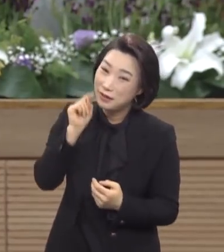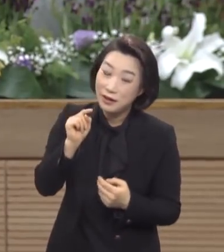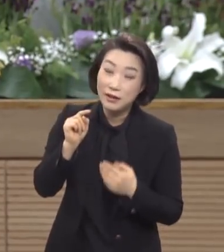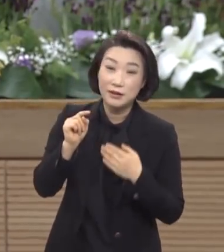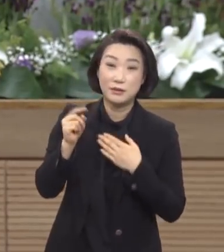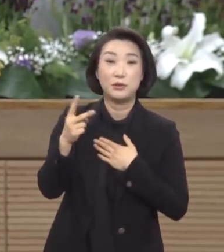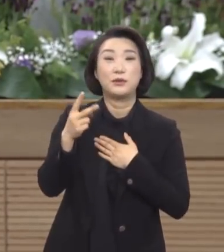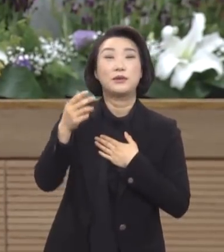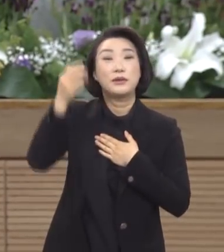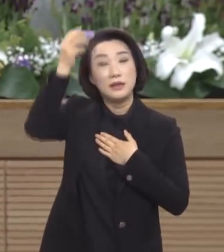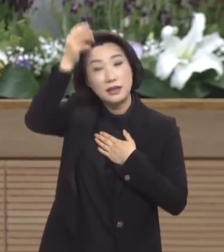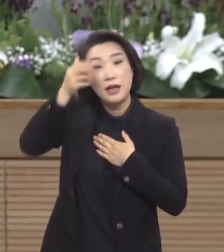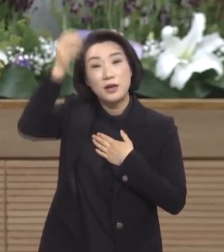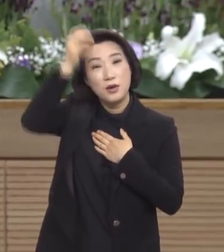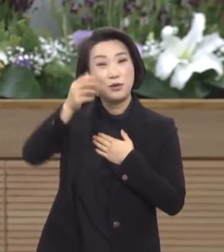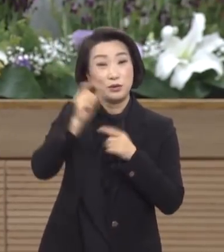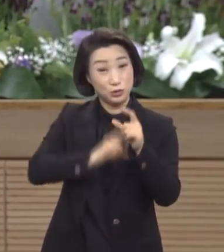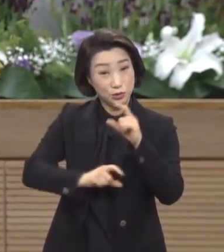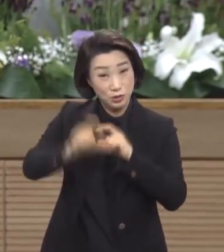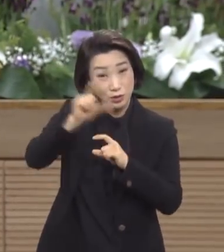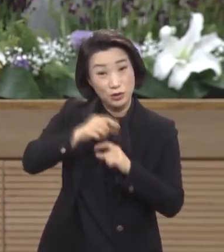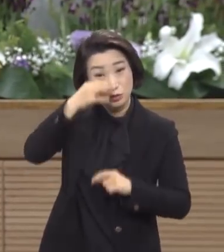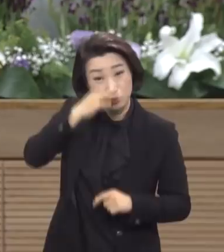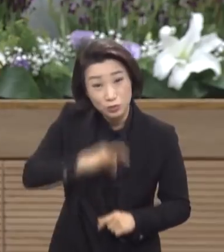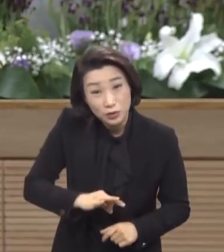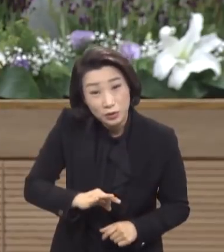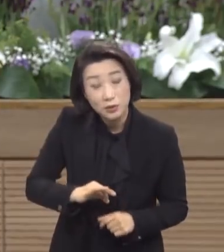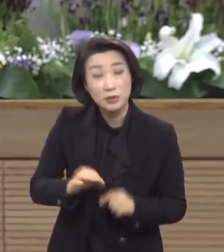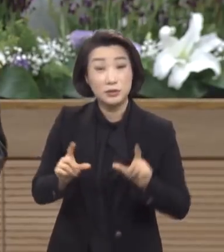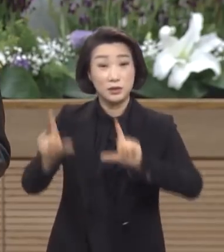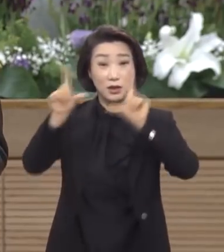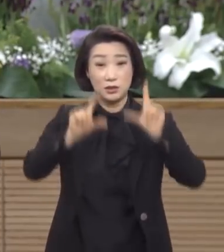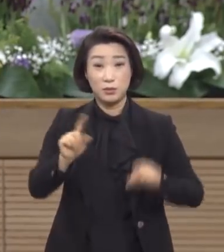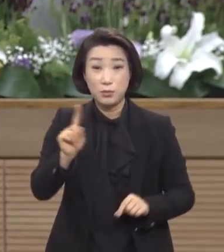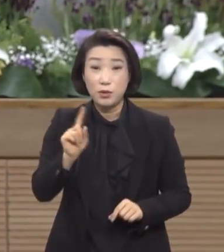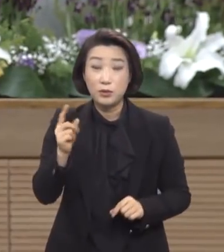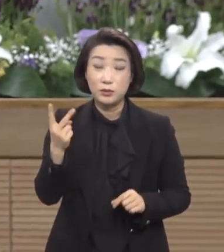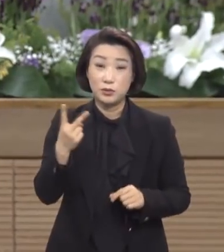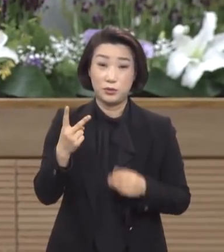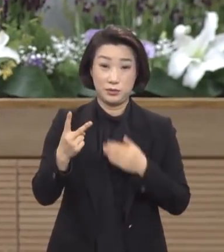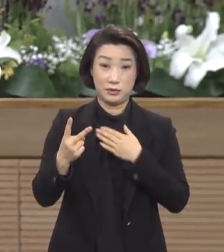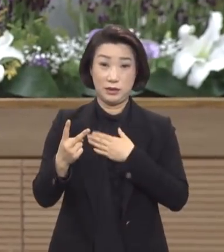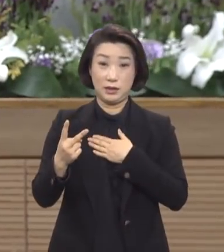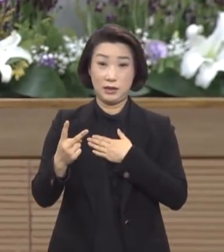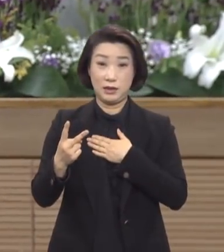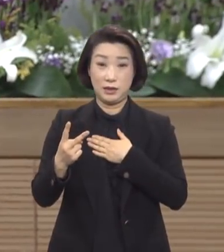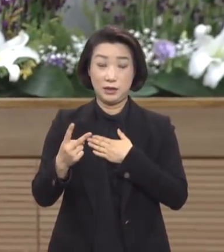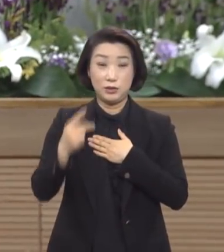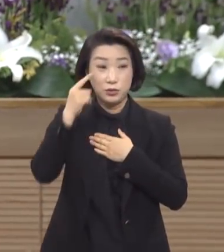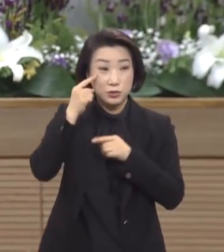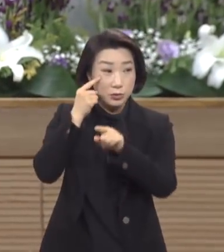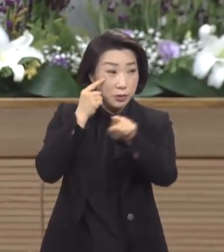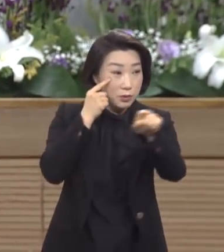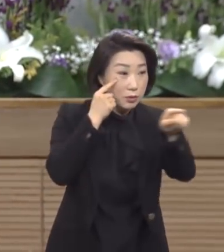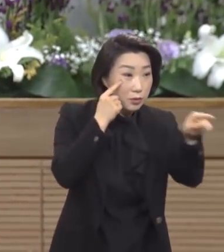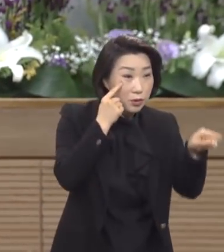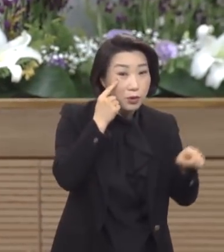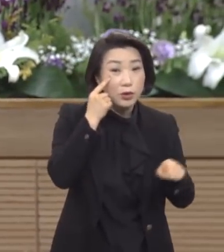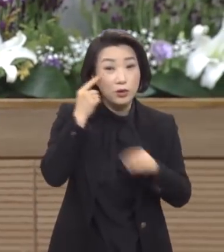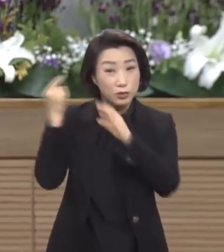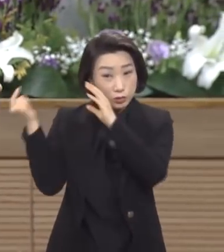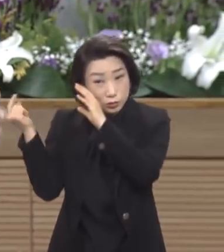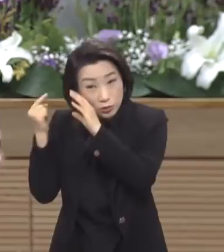영혼이 플러스 될 수 있도록 그리고 눈으로 보고